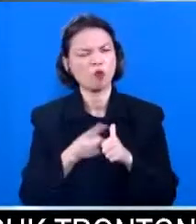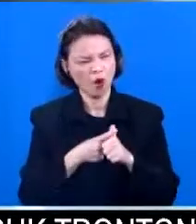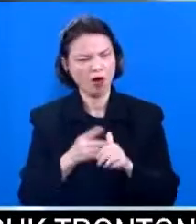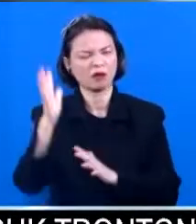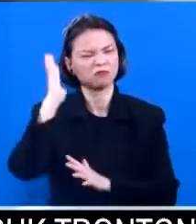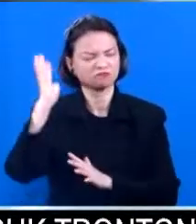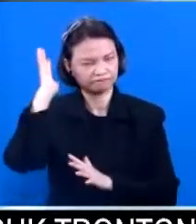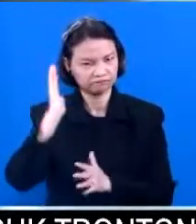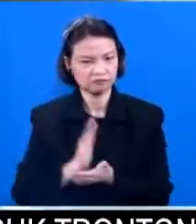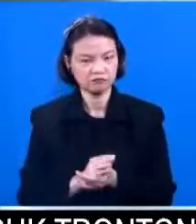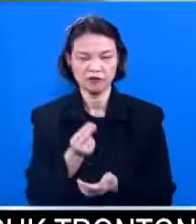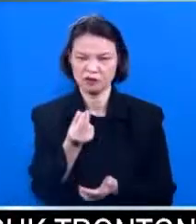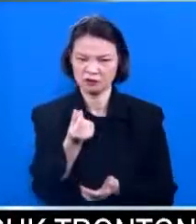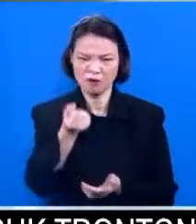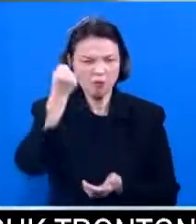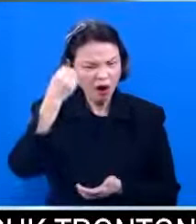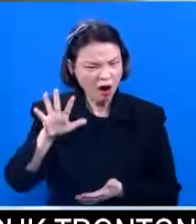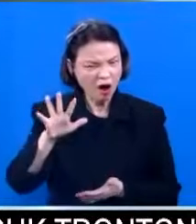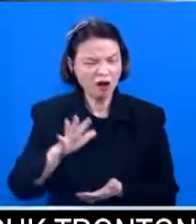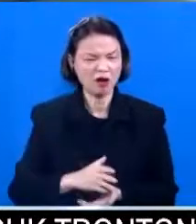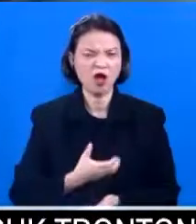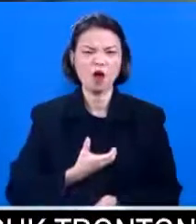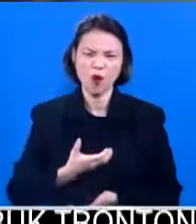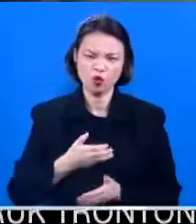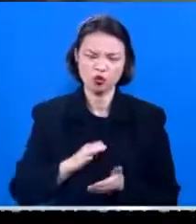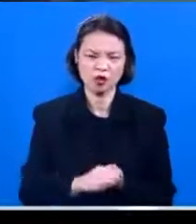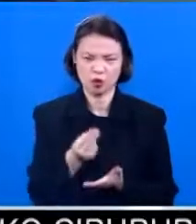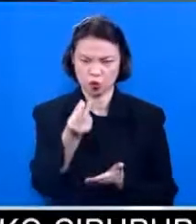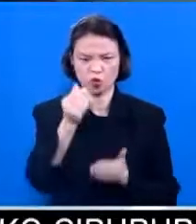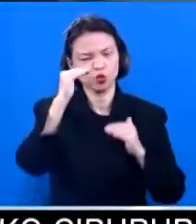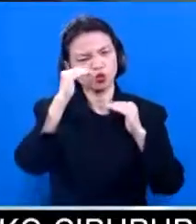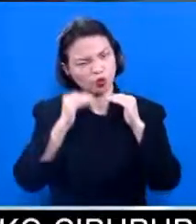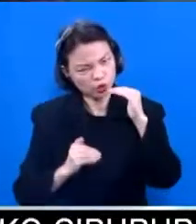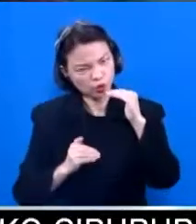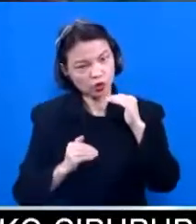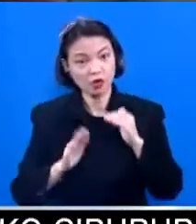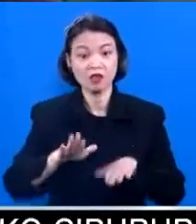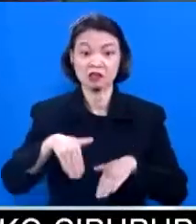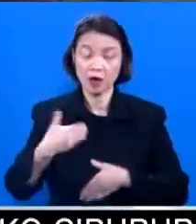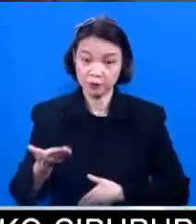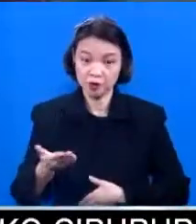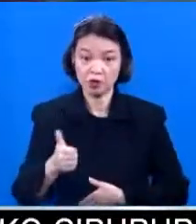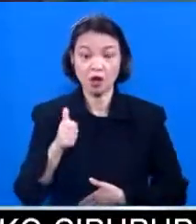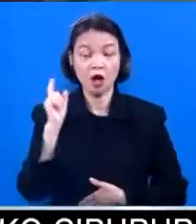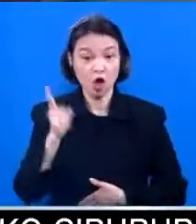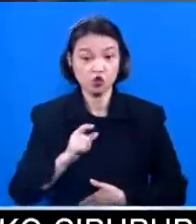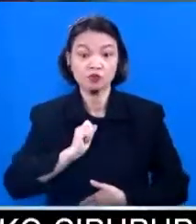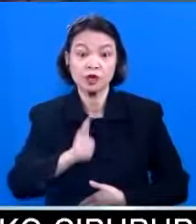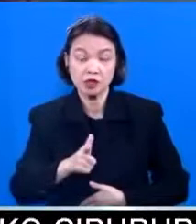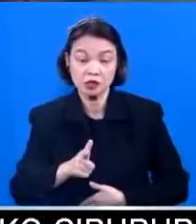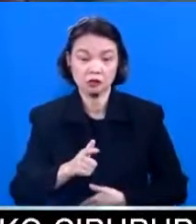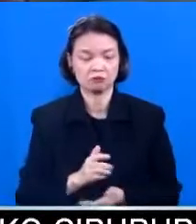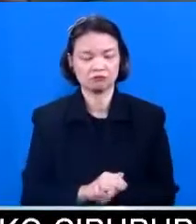Sekarang tuh agak mahal gitu, pengennya sih diturunin harganya gitu. Tapi kan karena kebutuhan ya jadi harus